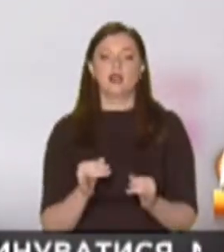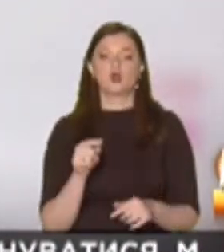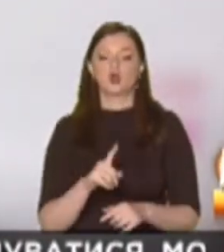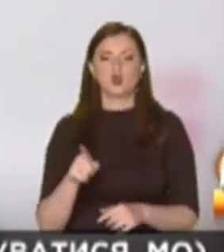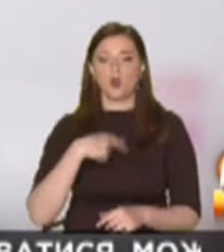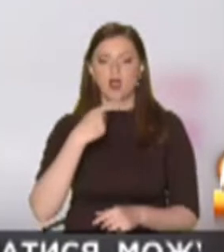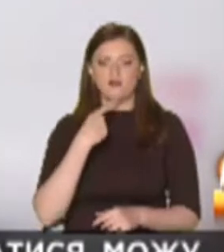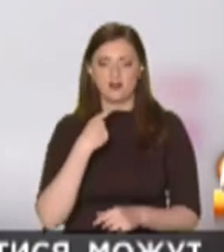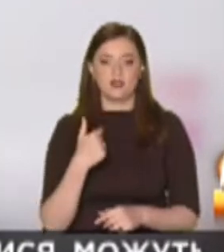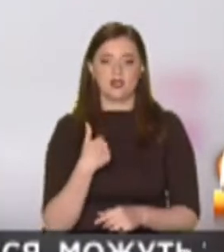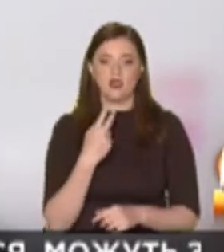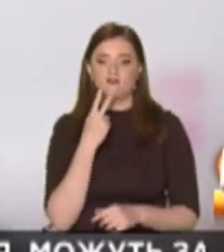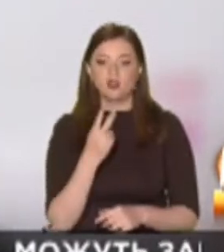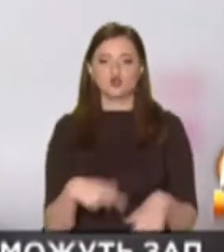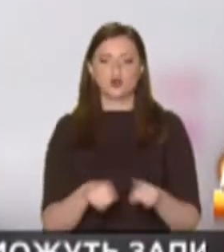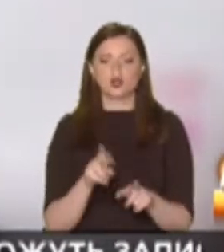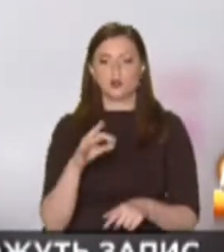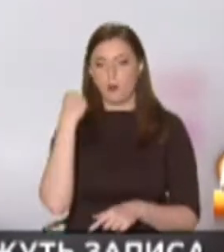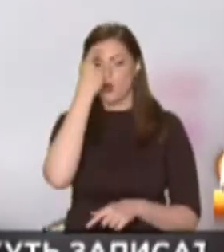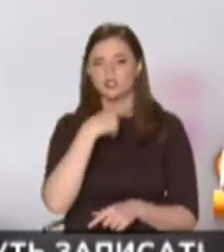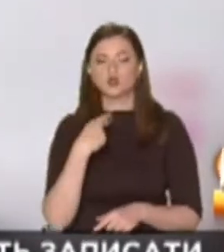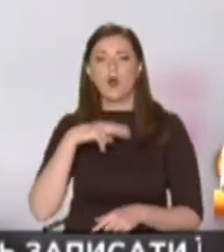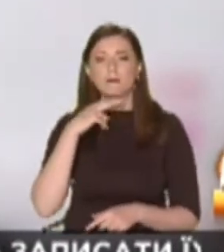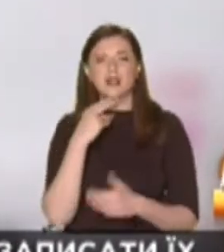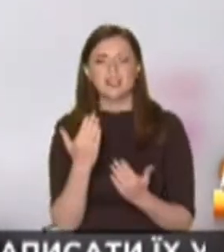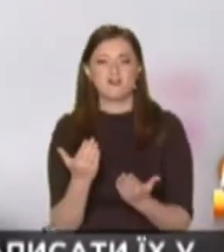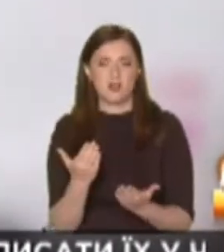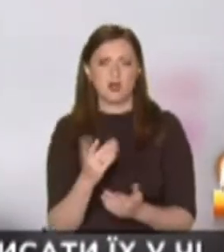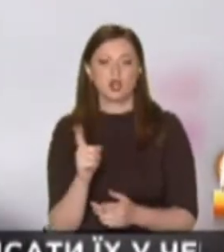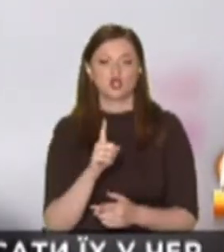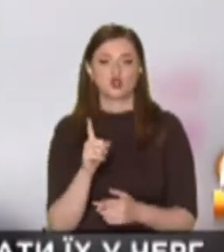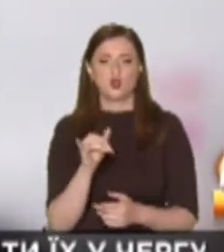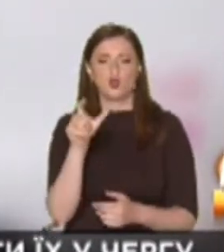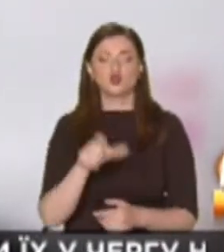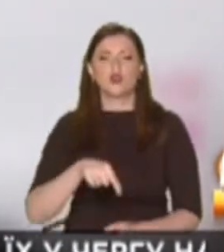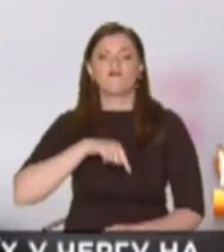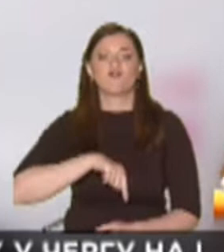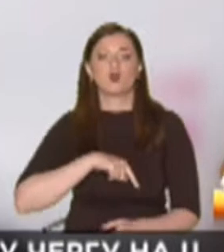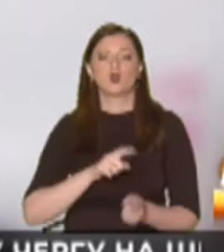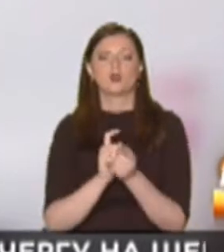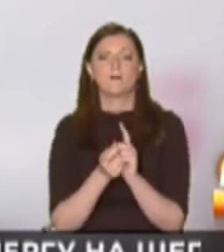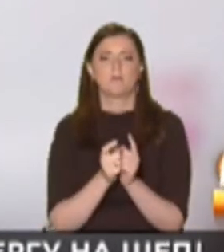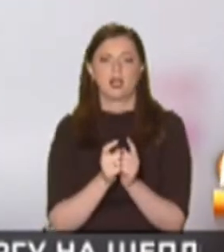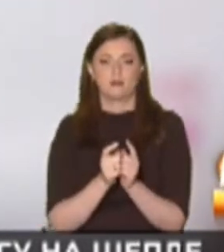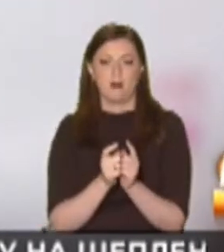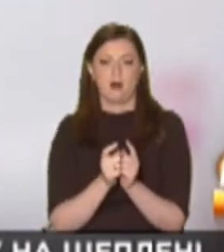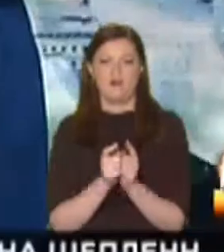он говорит, ну я же вижу даже по лицу, обратите внимание, что идет у человека внутренняя борьба внутри